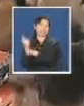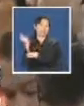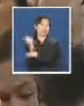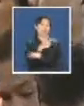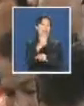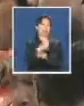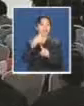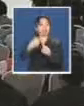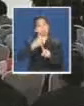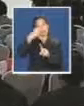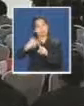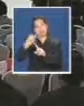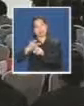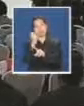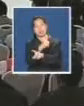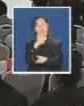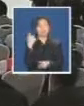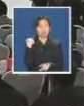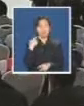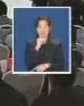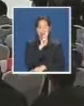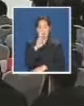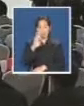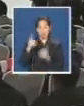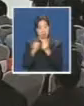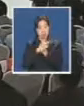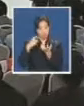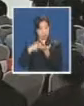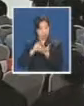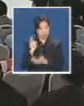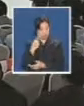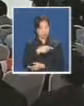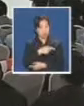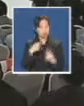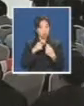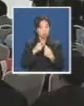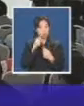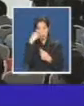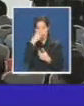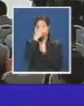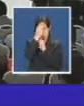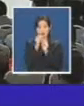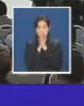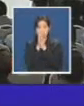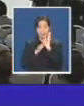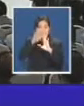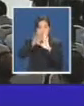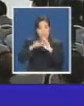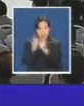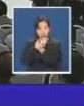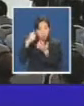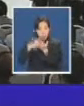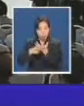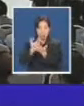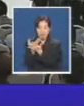ว่าการเข้ามาสู่ระบบประกันสังคมแบบใหม่ตรงนี้ไม่ตัดสิทธิ์นะครับสำหรับพี่น้องประชาชนที่สนใจจะเข้าไปอยู่ใน